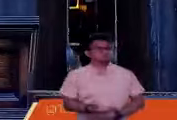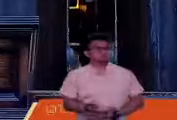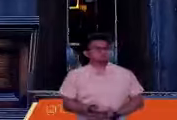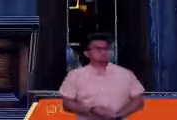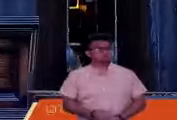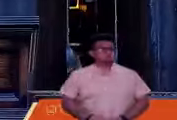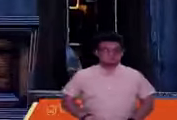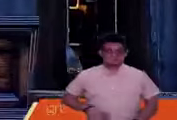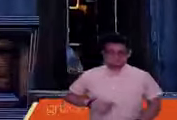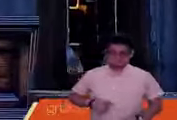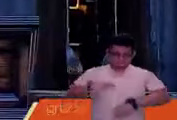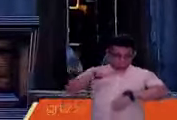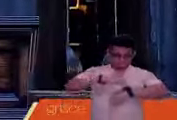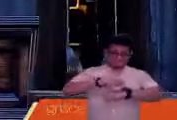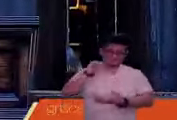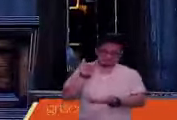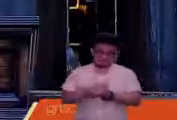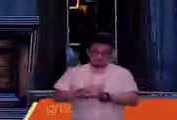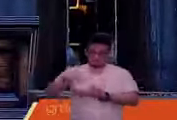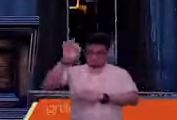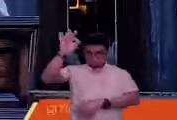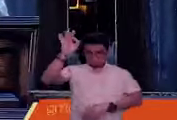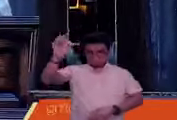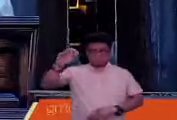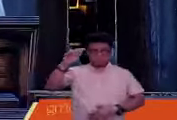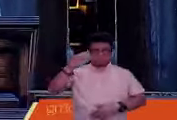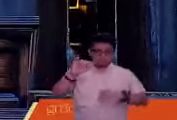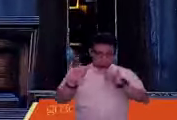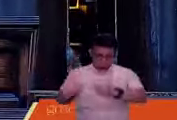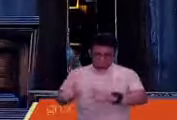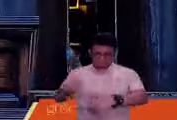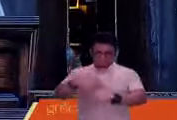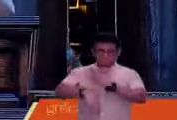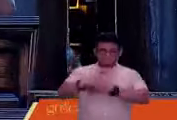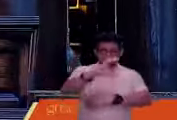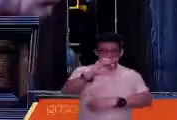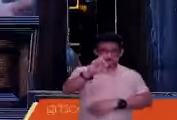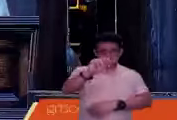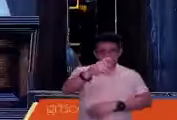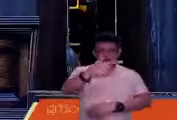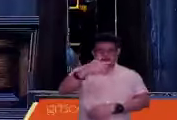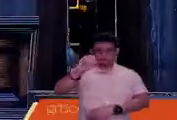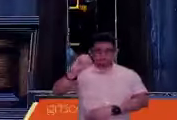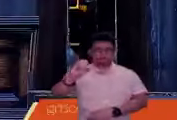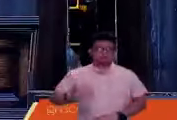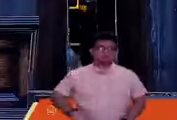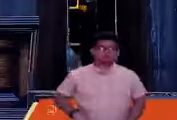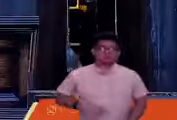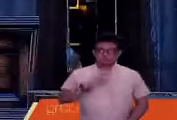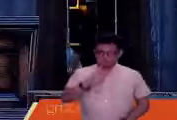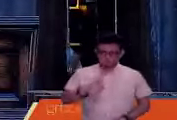In fact, during the time that we were in Congo, Africa, my wife and I, tinanaway mi, unsay